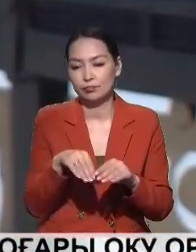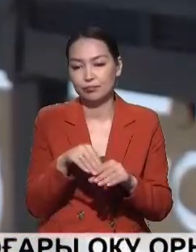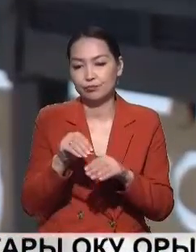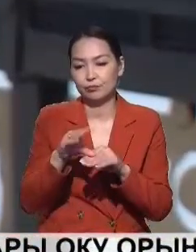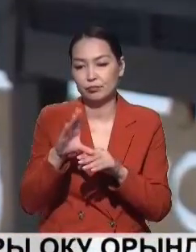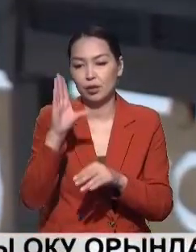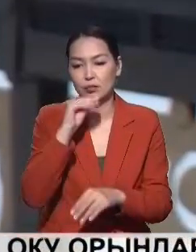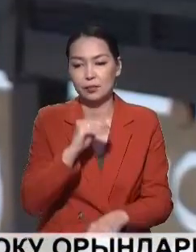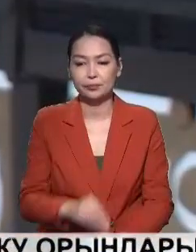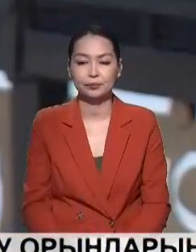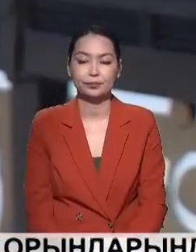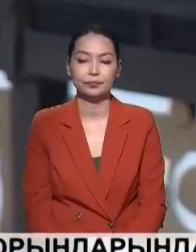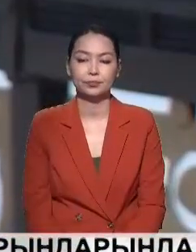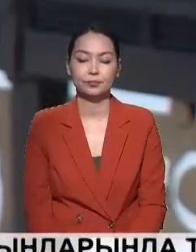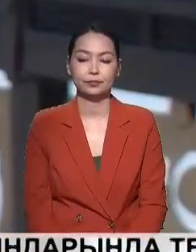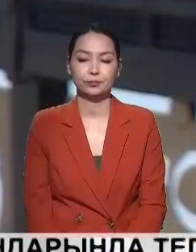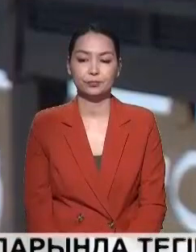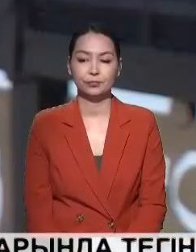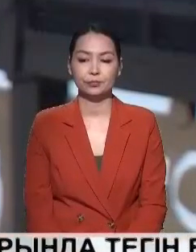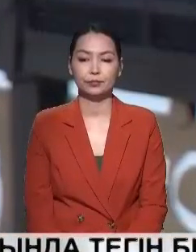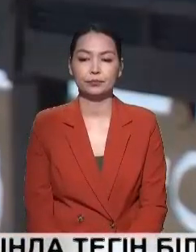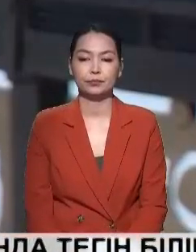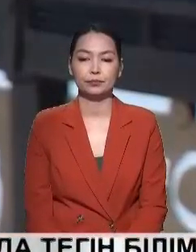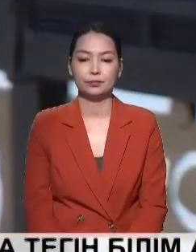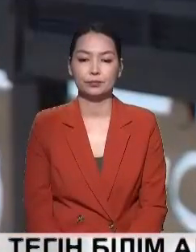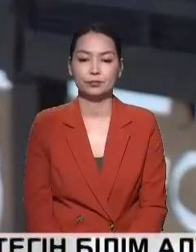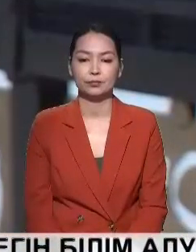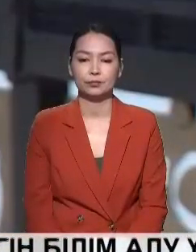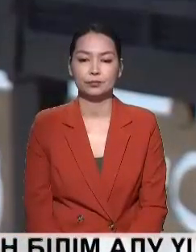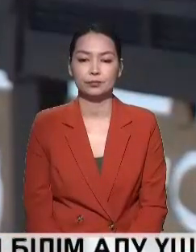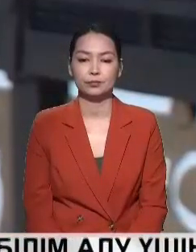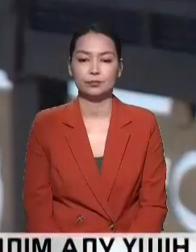мүмкін. Аружан Садабек, Олег Федоров, Бауыржан Жолдыбалин, Астана Таймс.